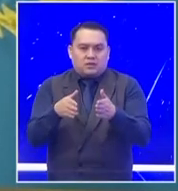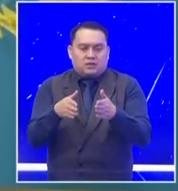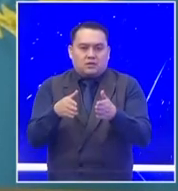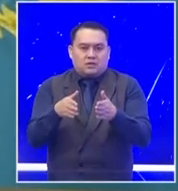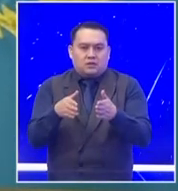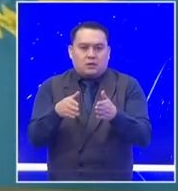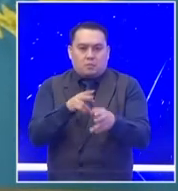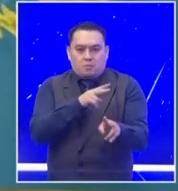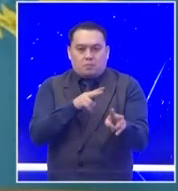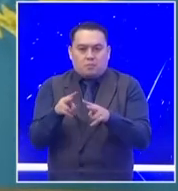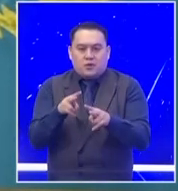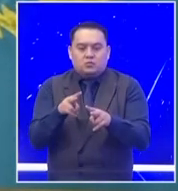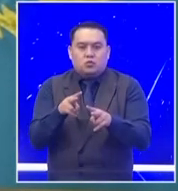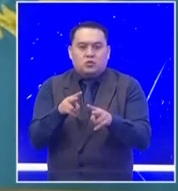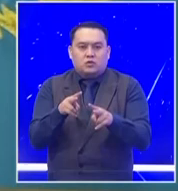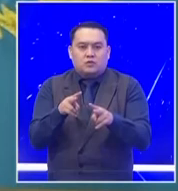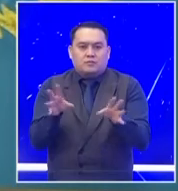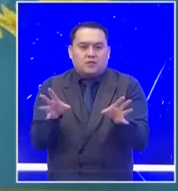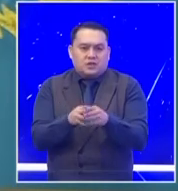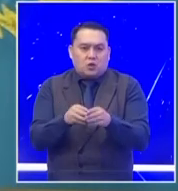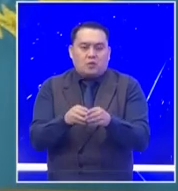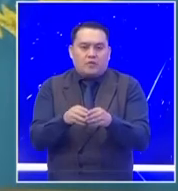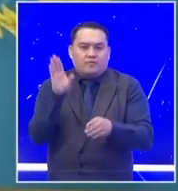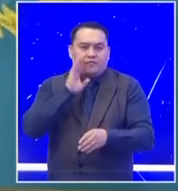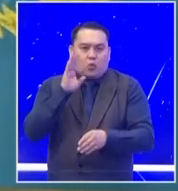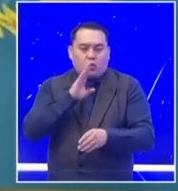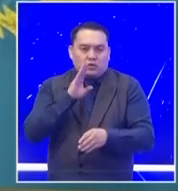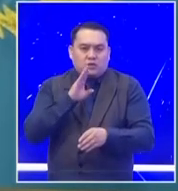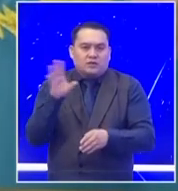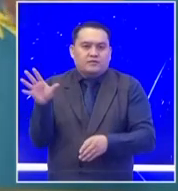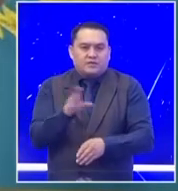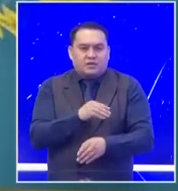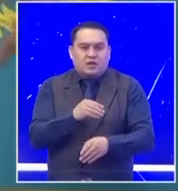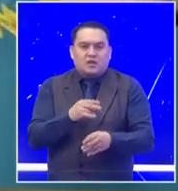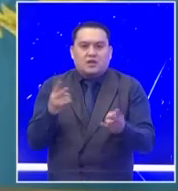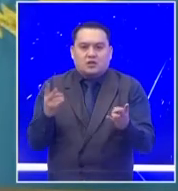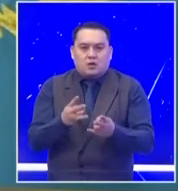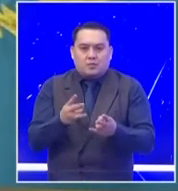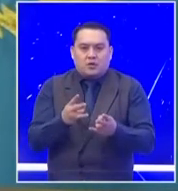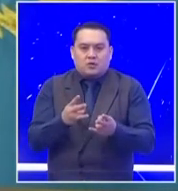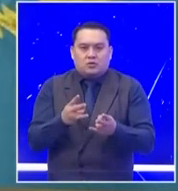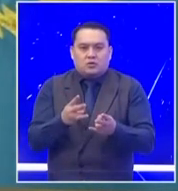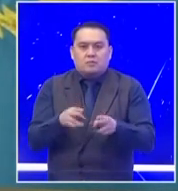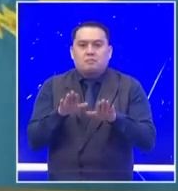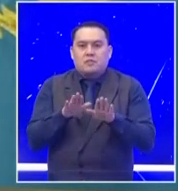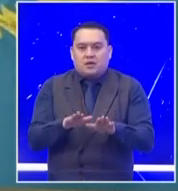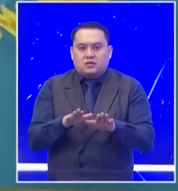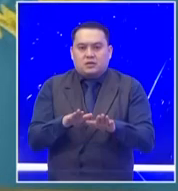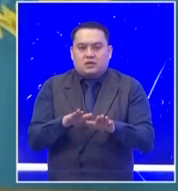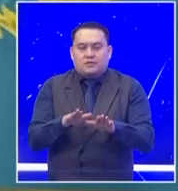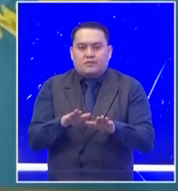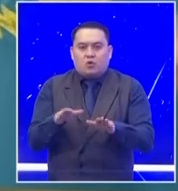Ержан, посмотрите, вот эти пропуски воды сверху, она везде, она по фронтально расположена по отношению к